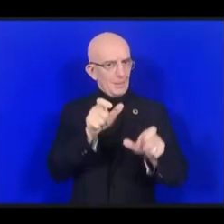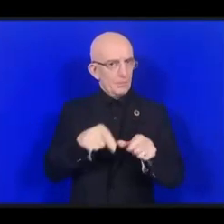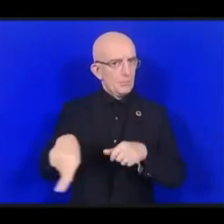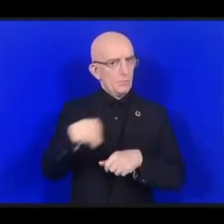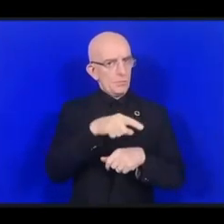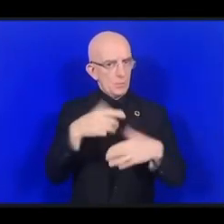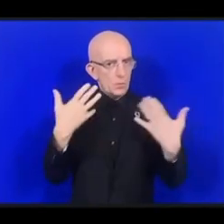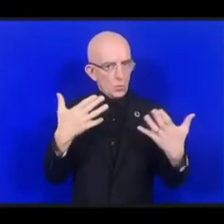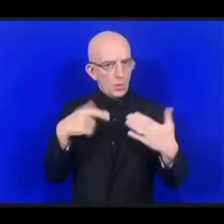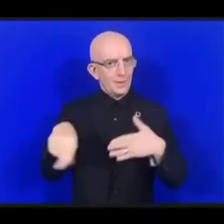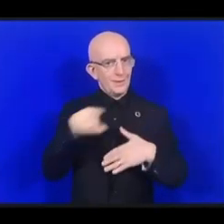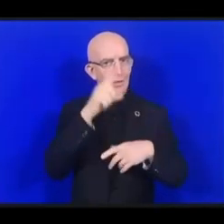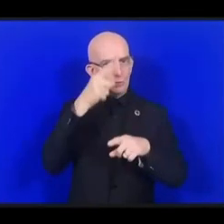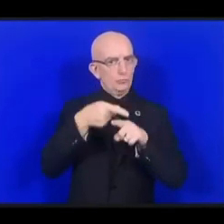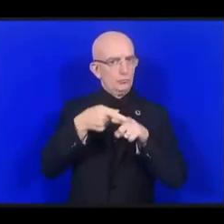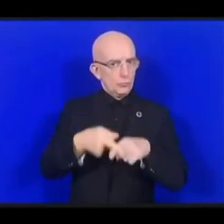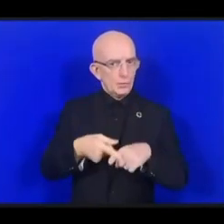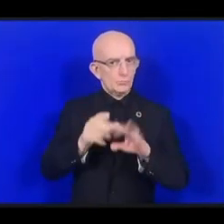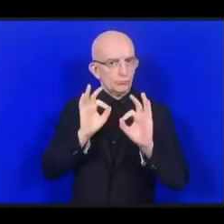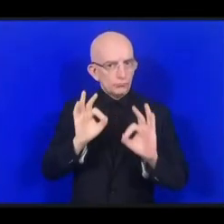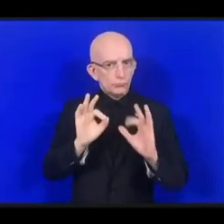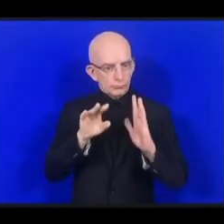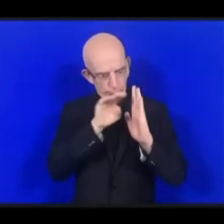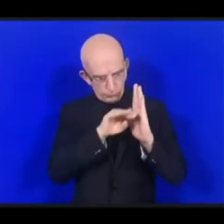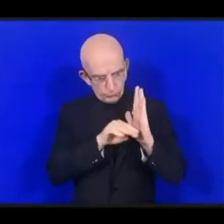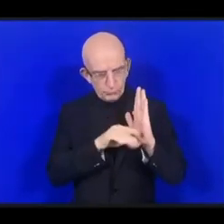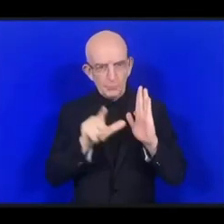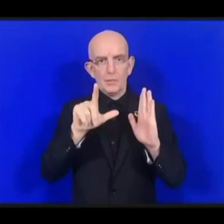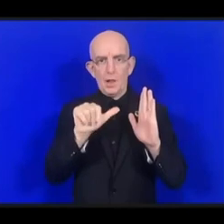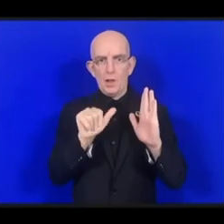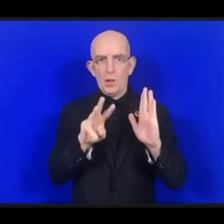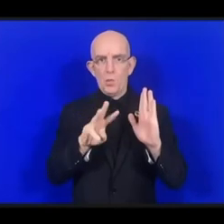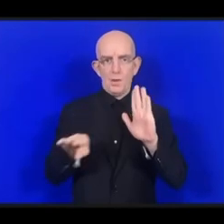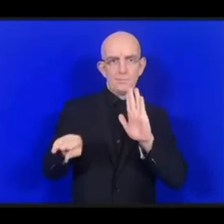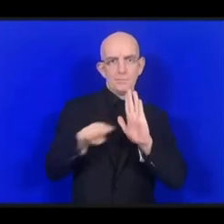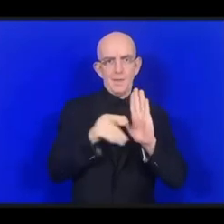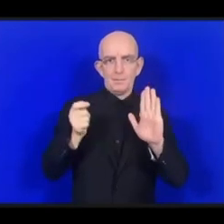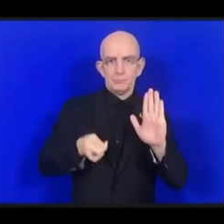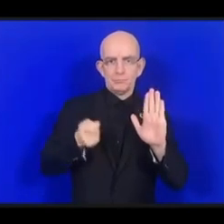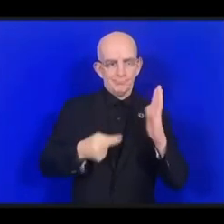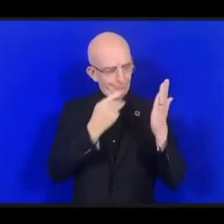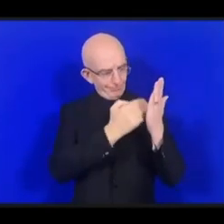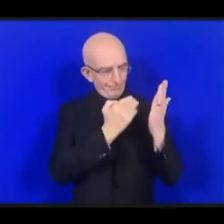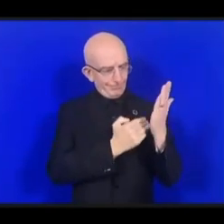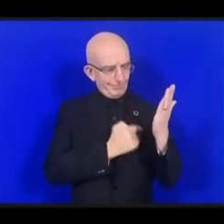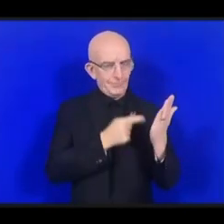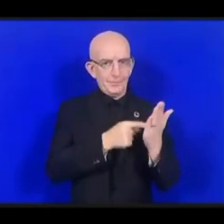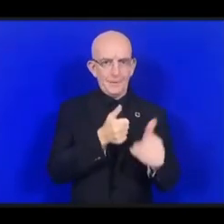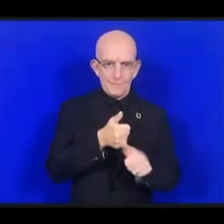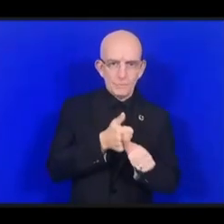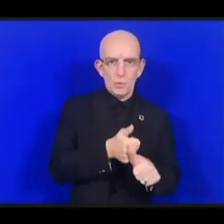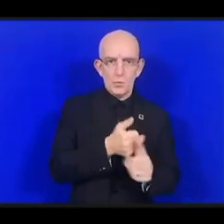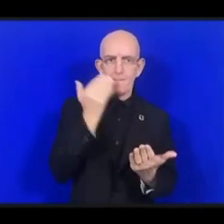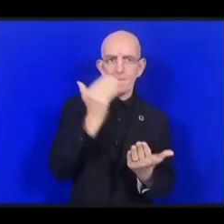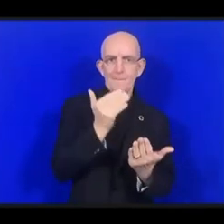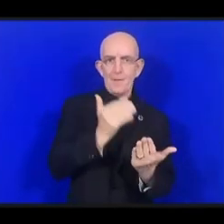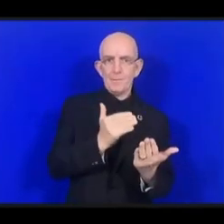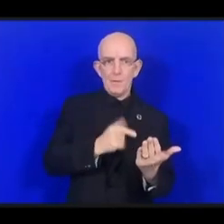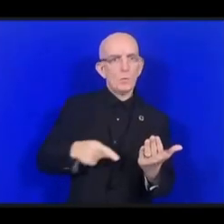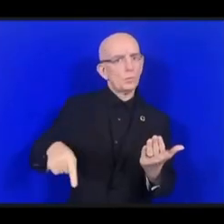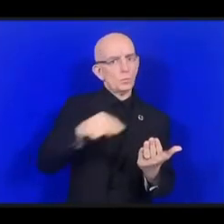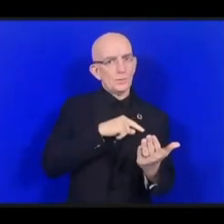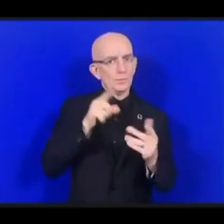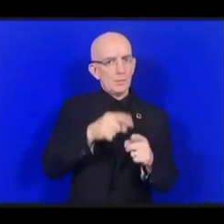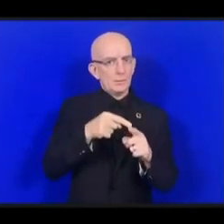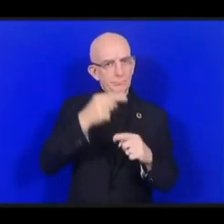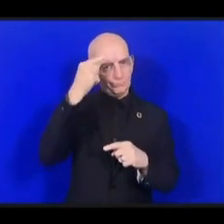設けそしてプライバシーと国民の権利を守ることが必要です